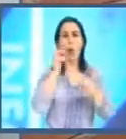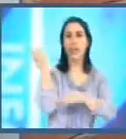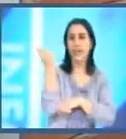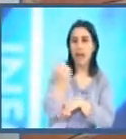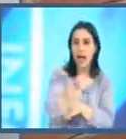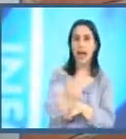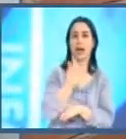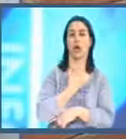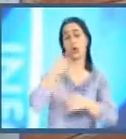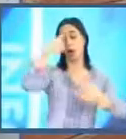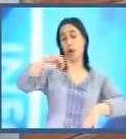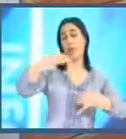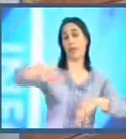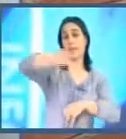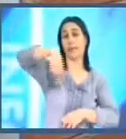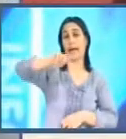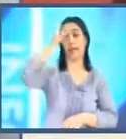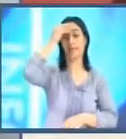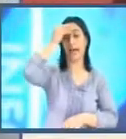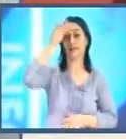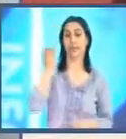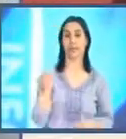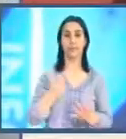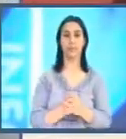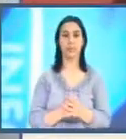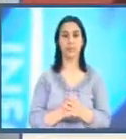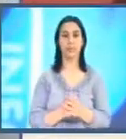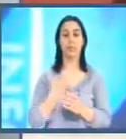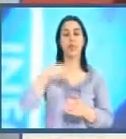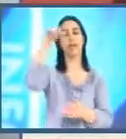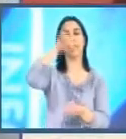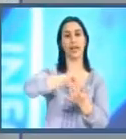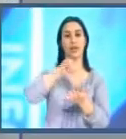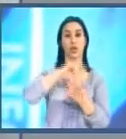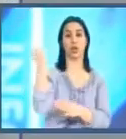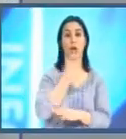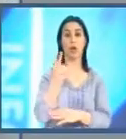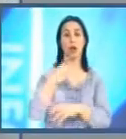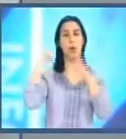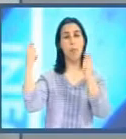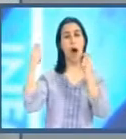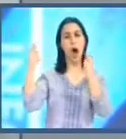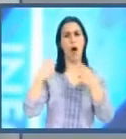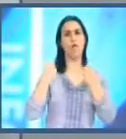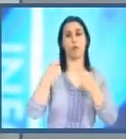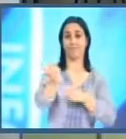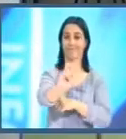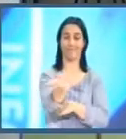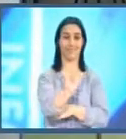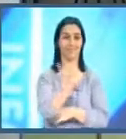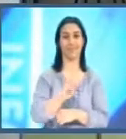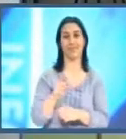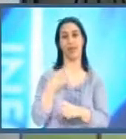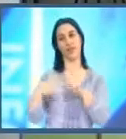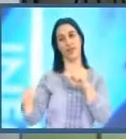que normalment és el que sempre surt, no? Als centres de secundària, la jornada de vaga no ha tingut tanta incidència com a les